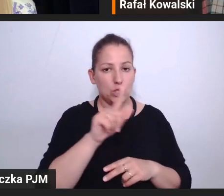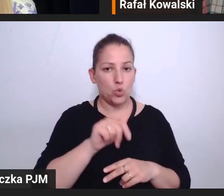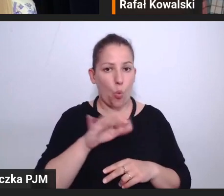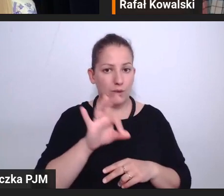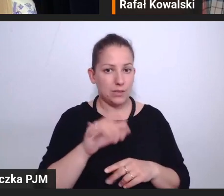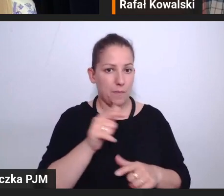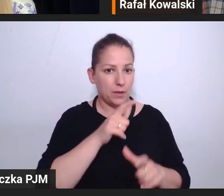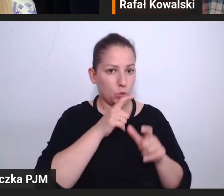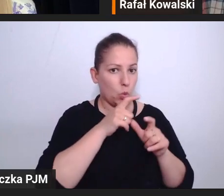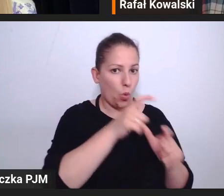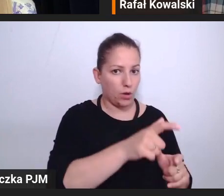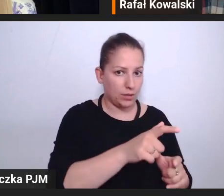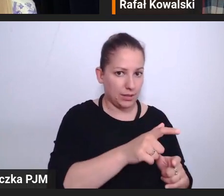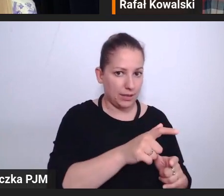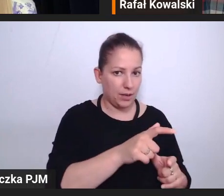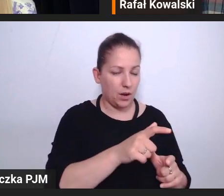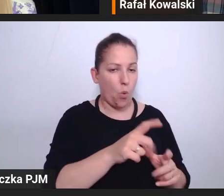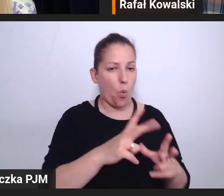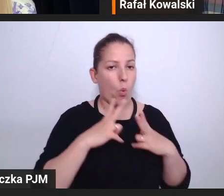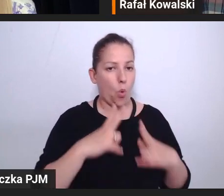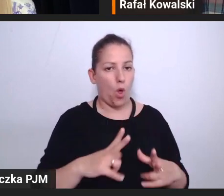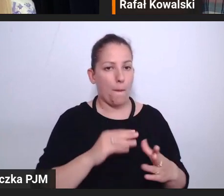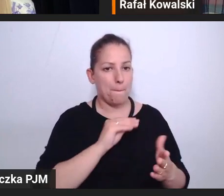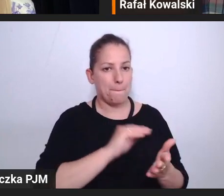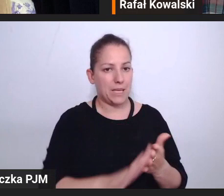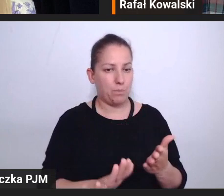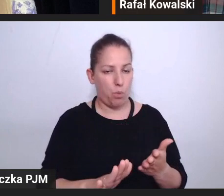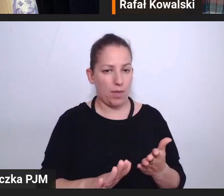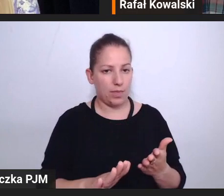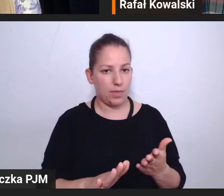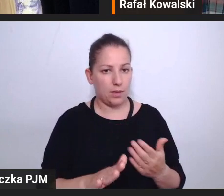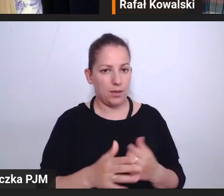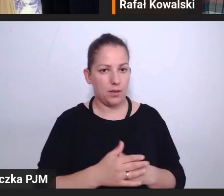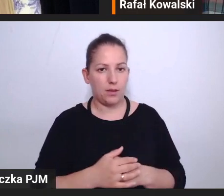urlop bezpłatny? Tak brzmi pytanie.